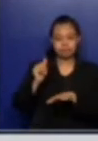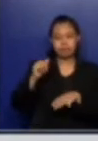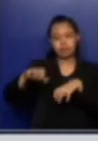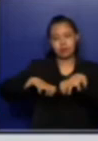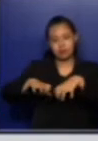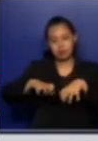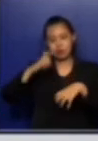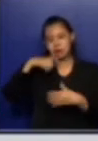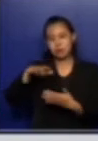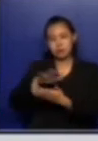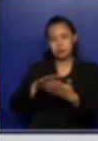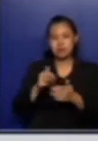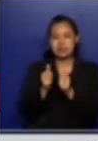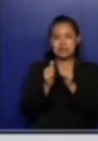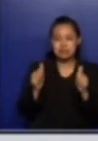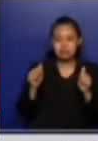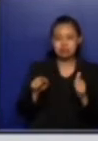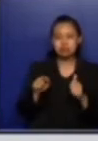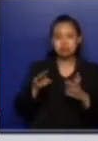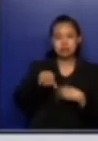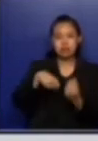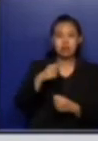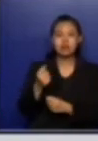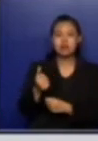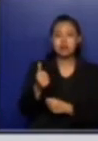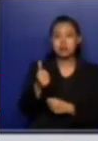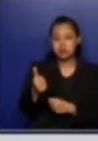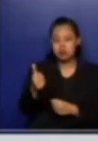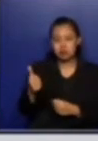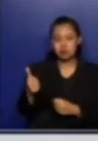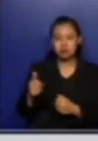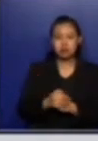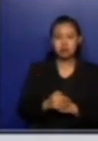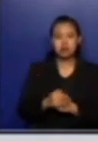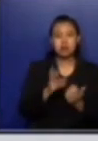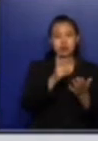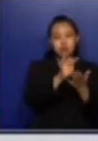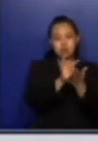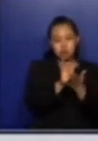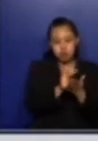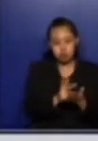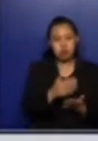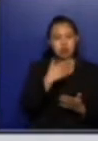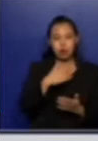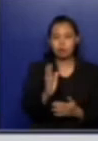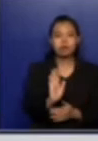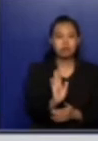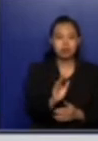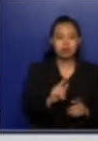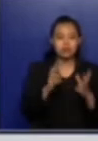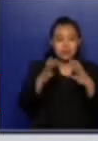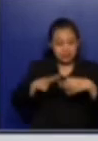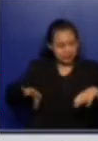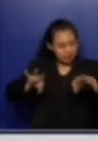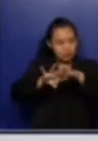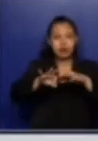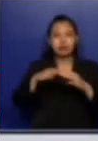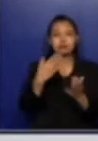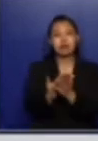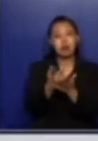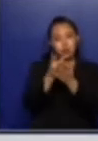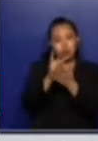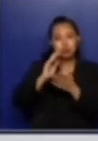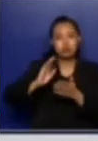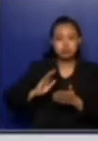เทศดีมีเศรษฐกิจดีนะครับรัฐบาลเขาไม่กู้เงินเป็นประจำหรอกครับเขาจะกู้เมื่อมีความจำเป็นเมื่อมีเห